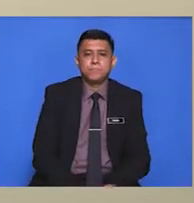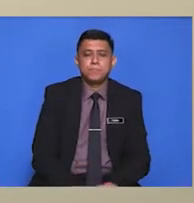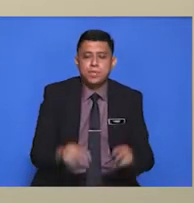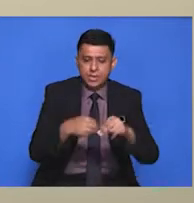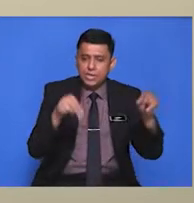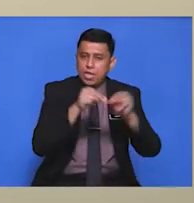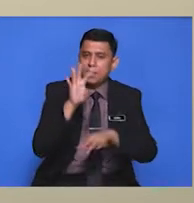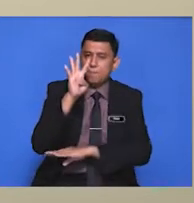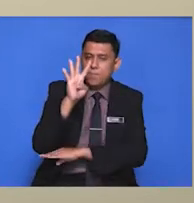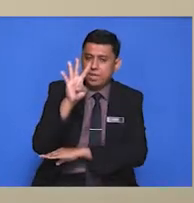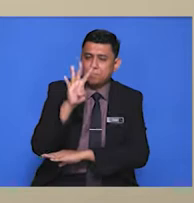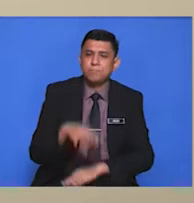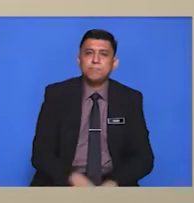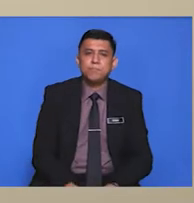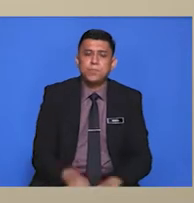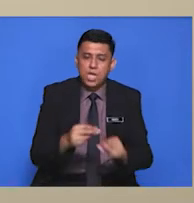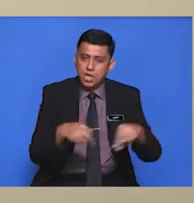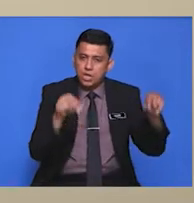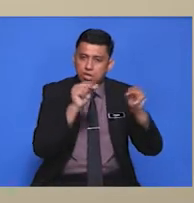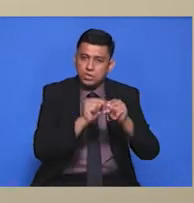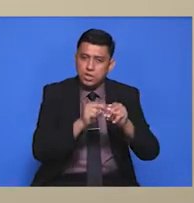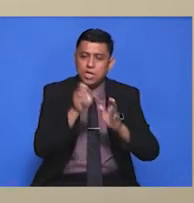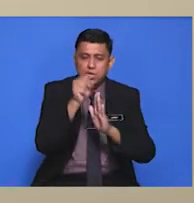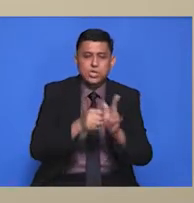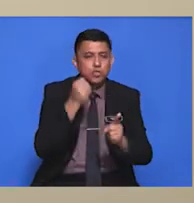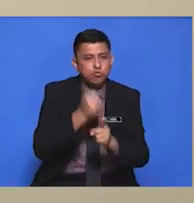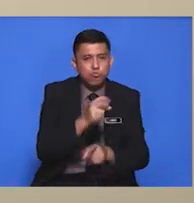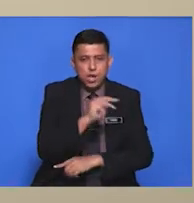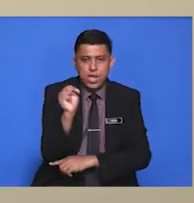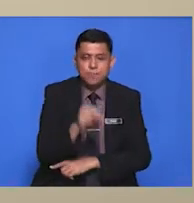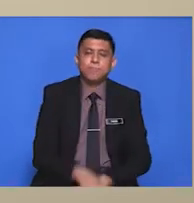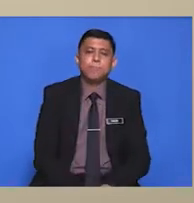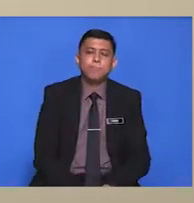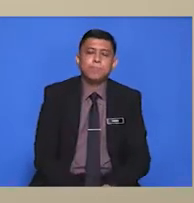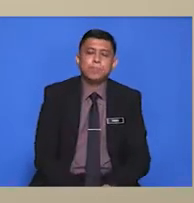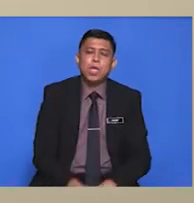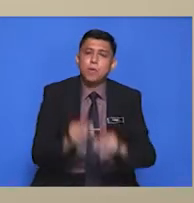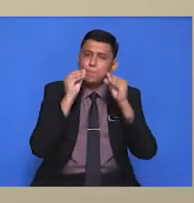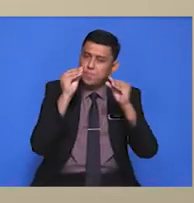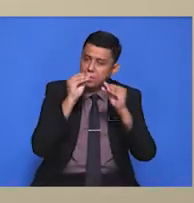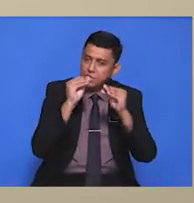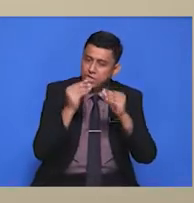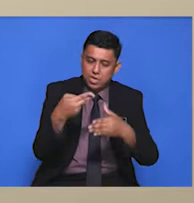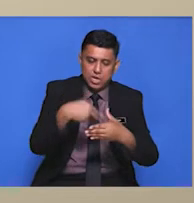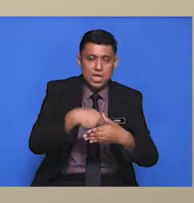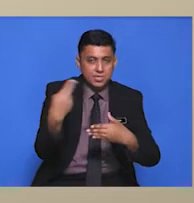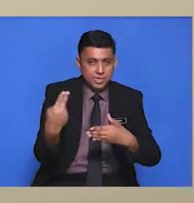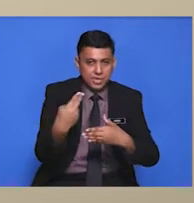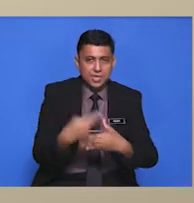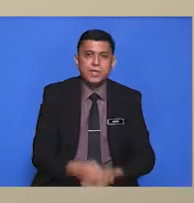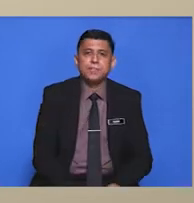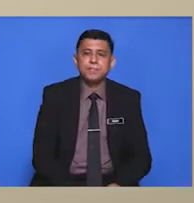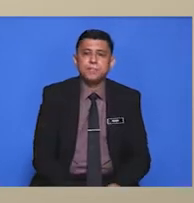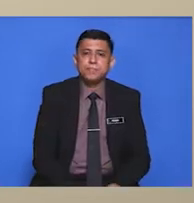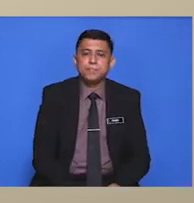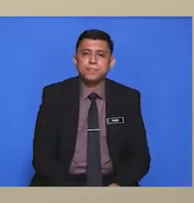Nilai keempat ialah nilai kesungguhan. Seterusnya, pengajaran yang dapat dihasilkan daripada nilai